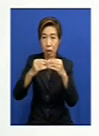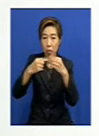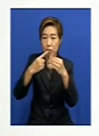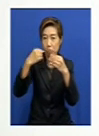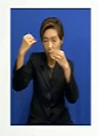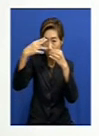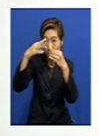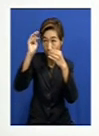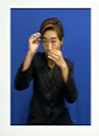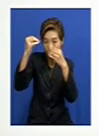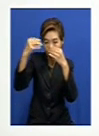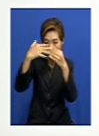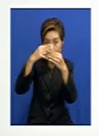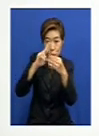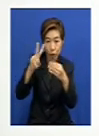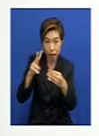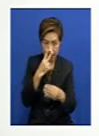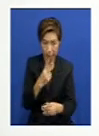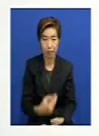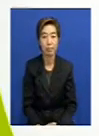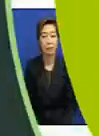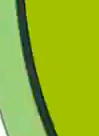ายใต้รังสีเหนือม่วงค่ะ หรือรังสี UV ครับ